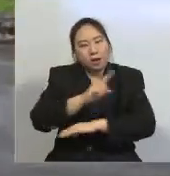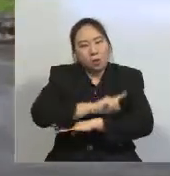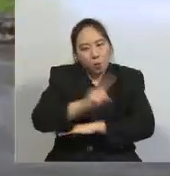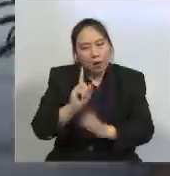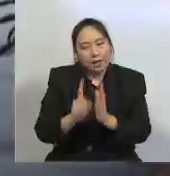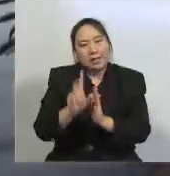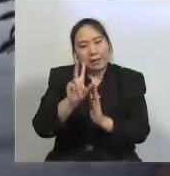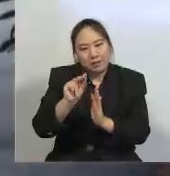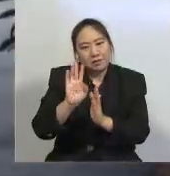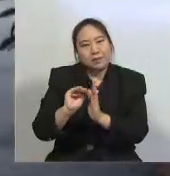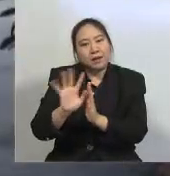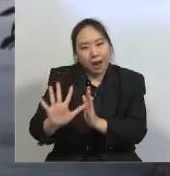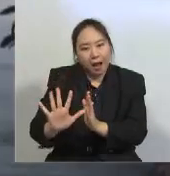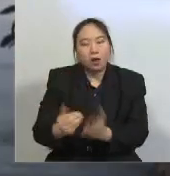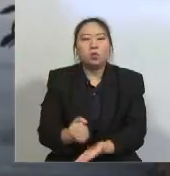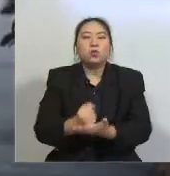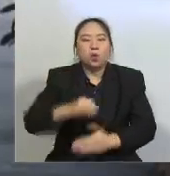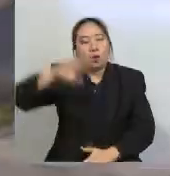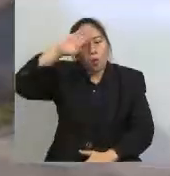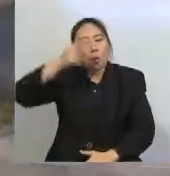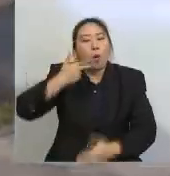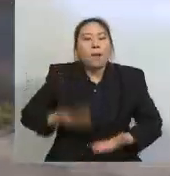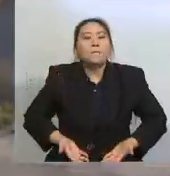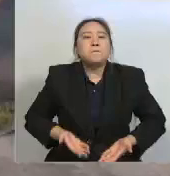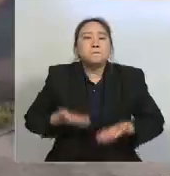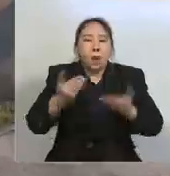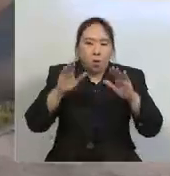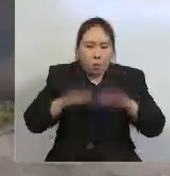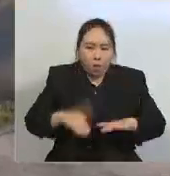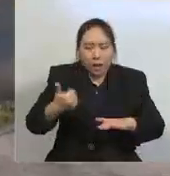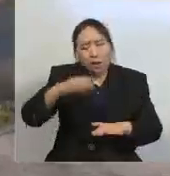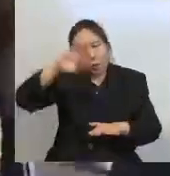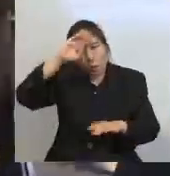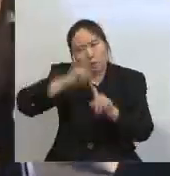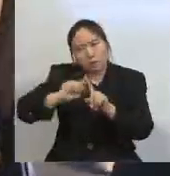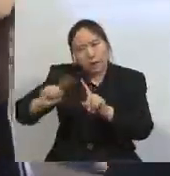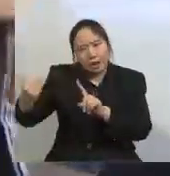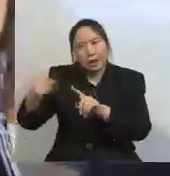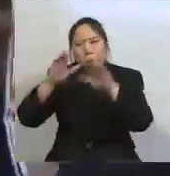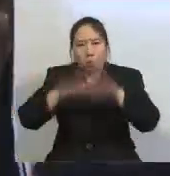ช่วยป้องกันการเกิดโรคเบาหวานและชะลอการเกิดภาวะแทรกซ้อนต่างๆได้